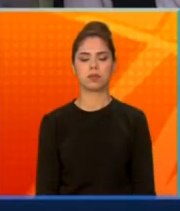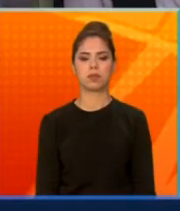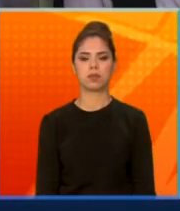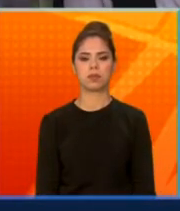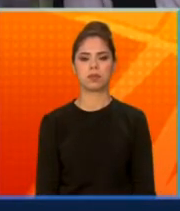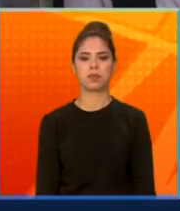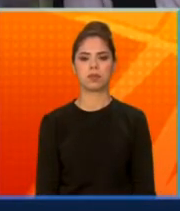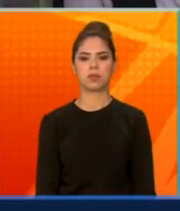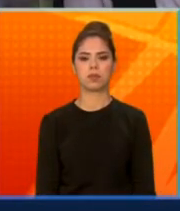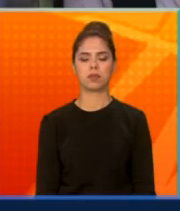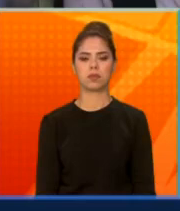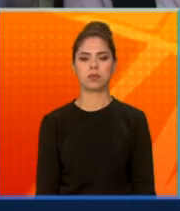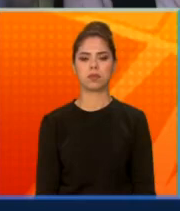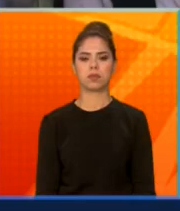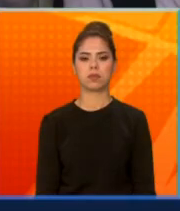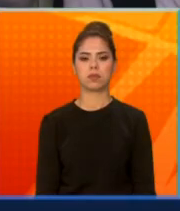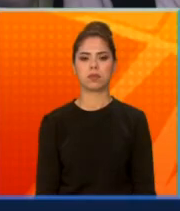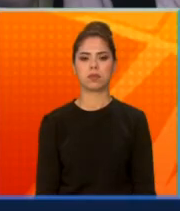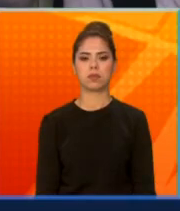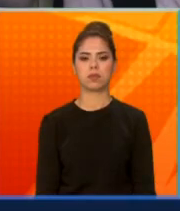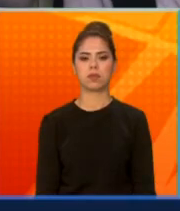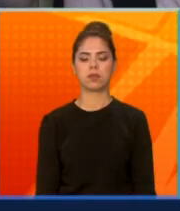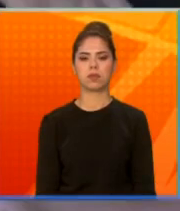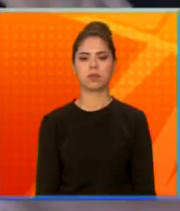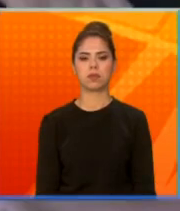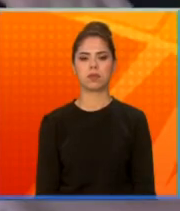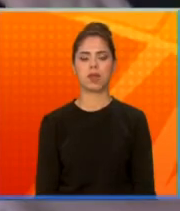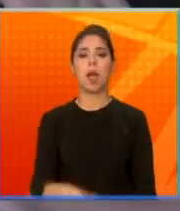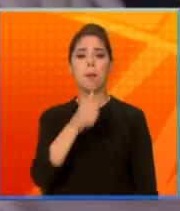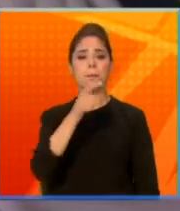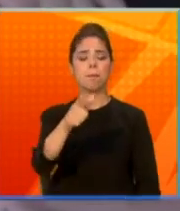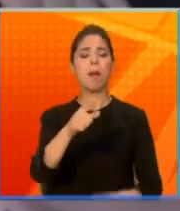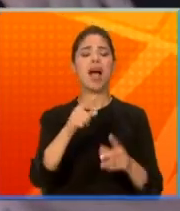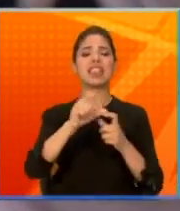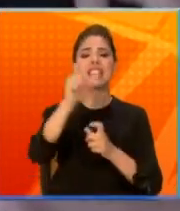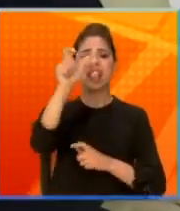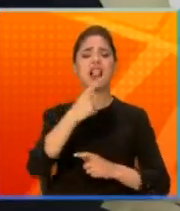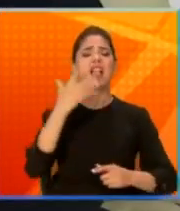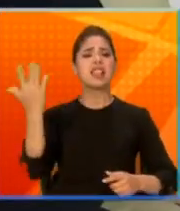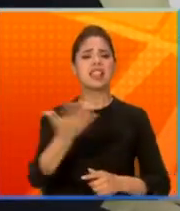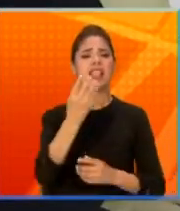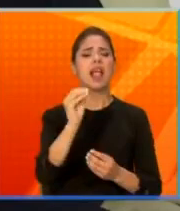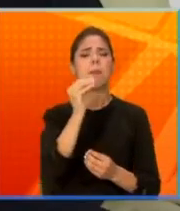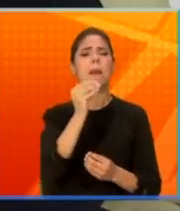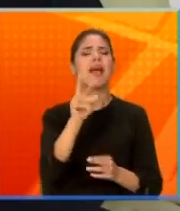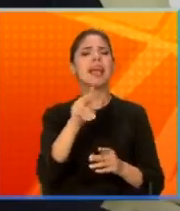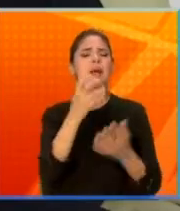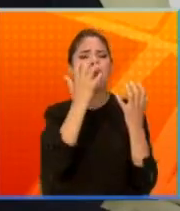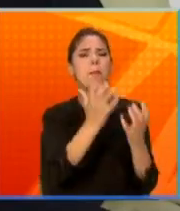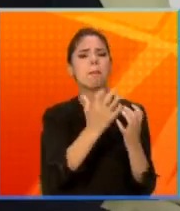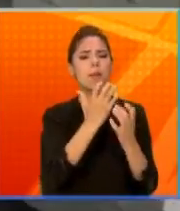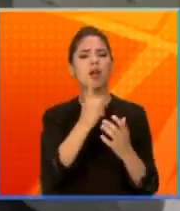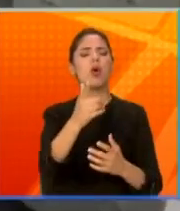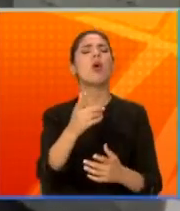insanlar İmtihanı çeşitlidir herkes çeşitli yerlerde insan olur baba Salih Sezgin yıllardır bebek gibi bakıyor